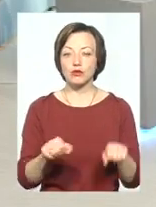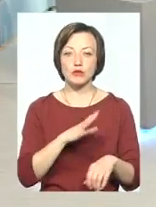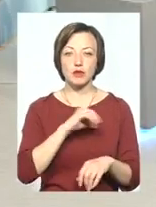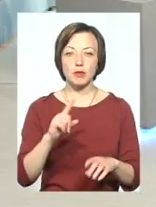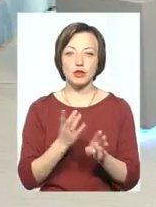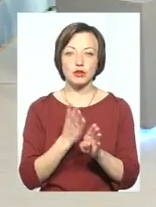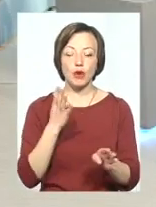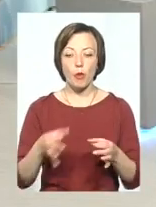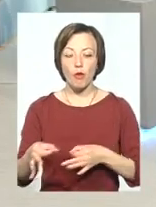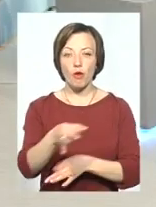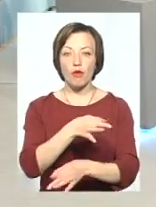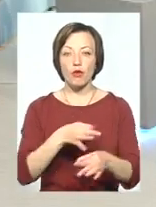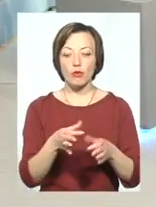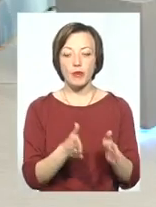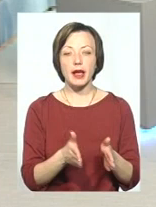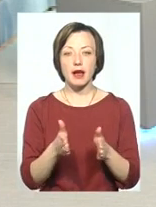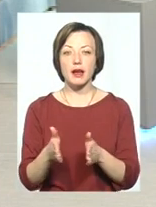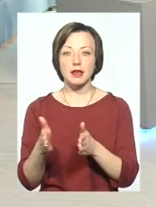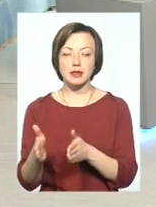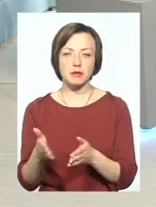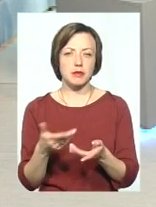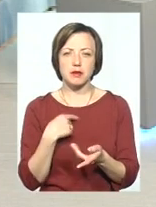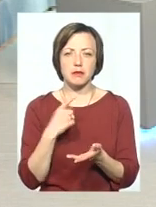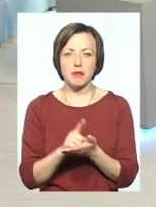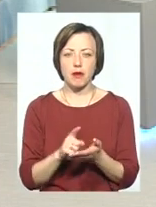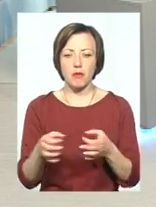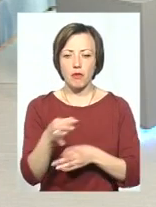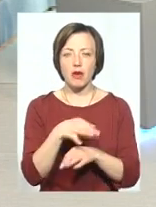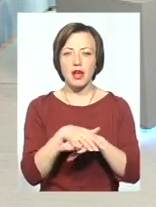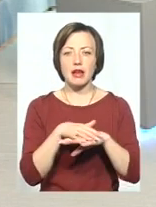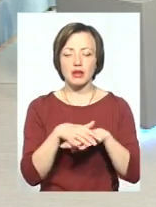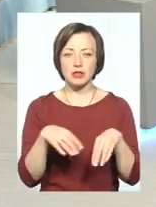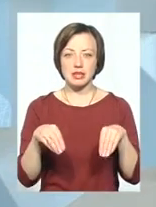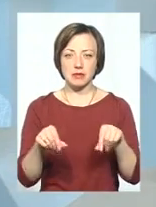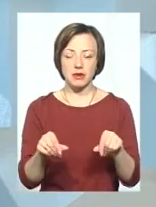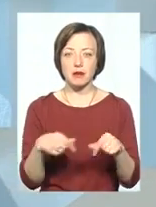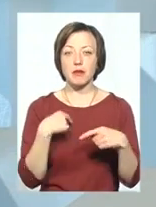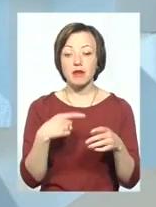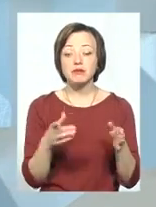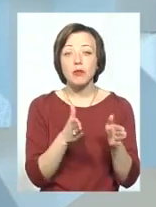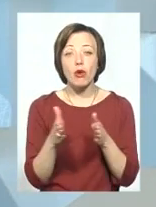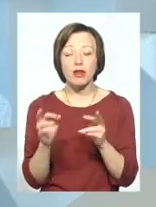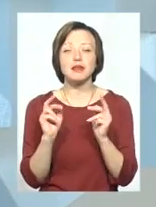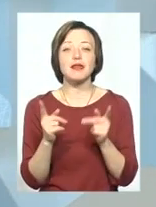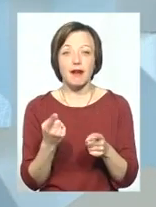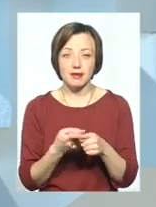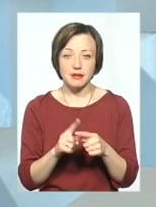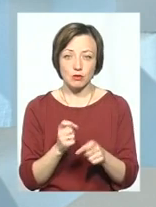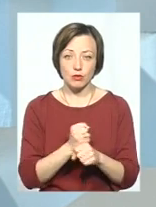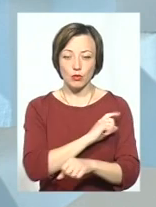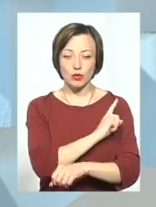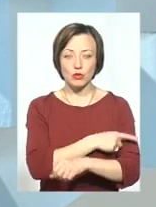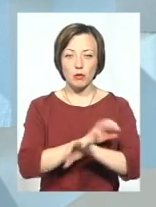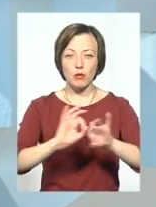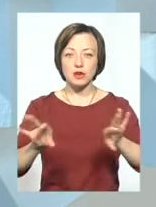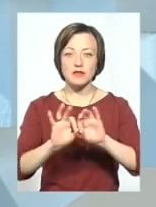в першу чергу обговорення механізму. Ми не маємо обговорювати ринок землі, ми маємо обговорювати механізм. Ми маємо зробити потужну